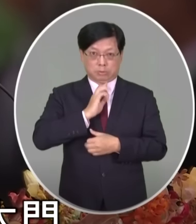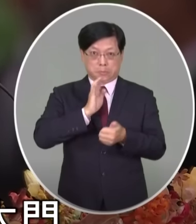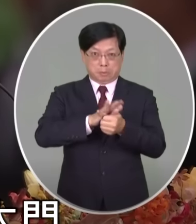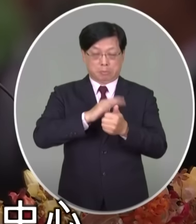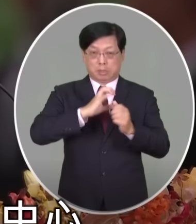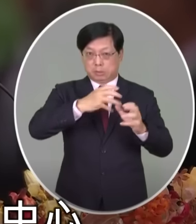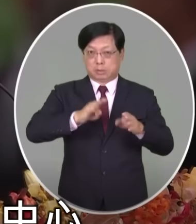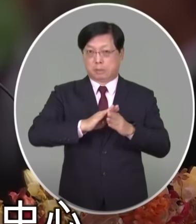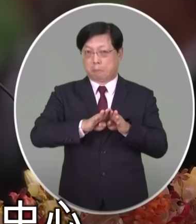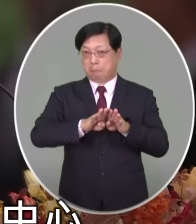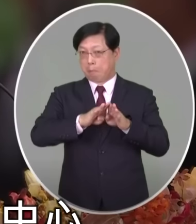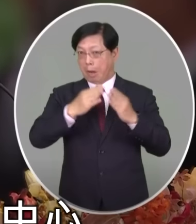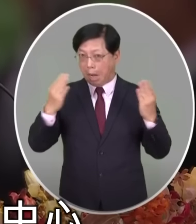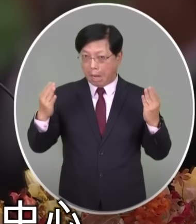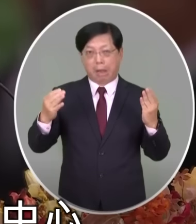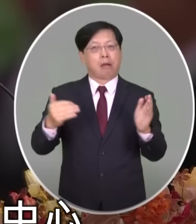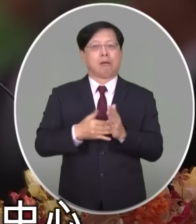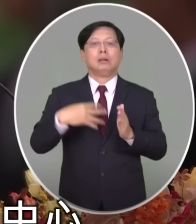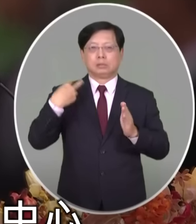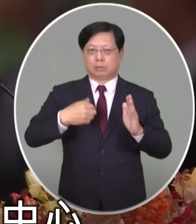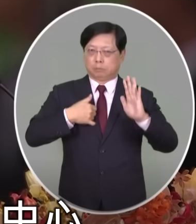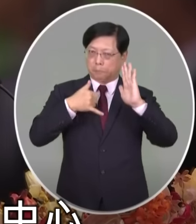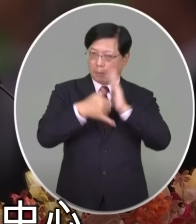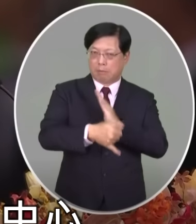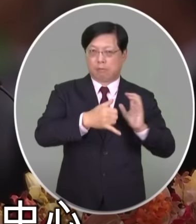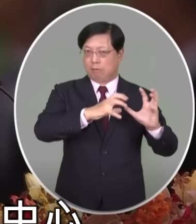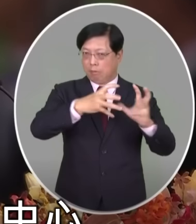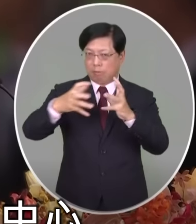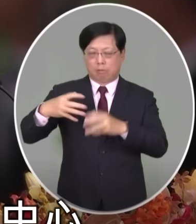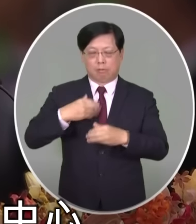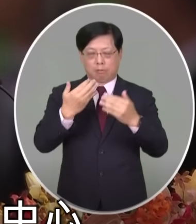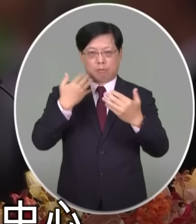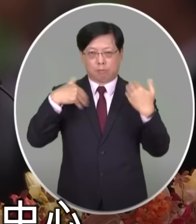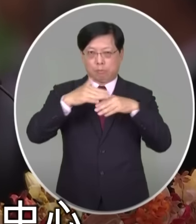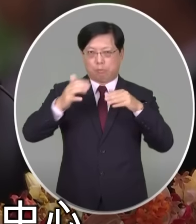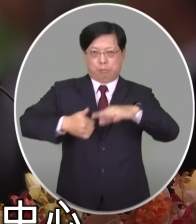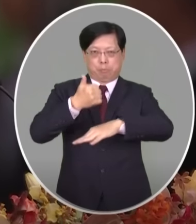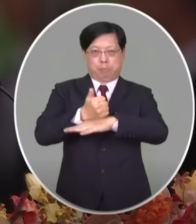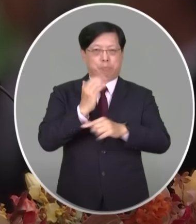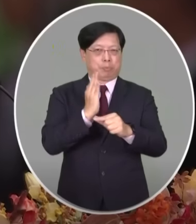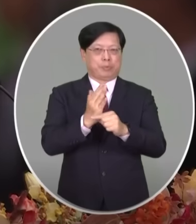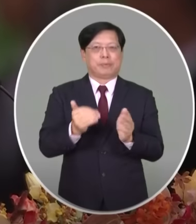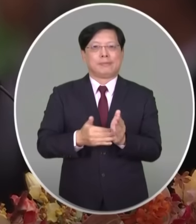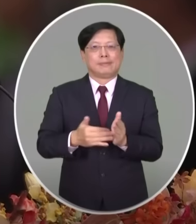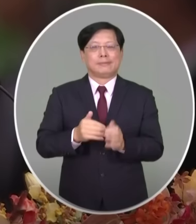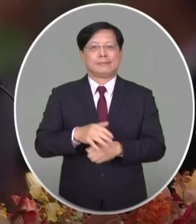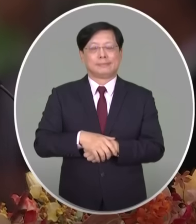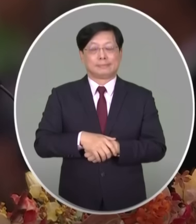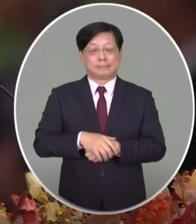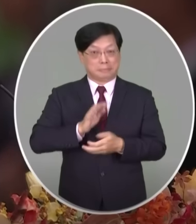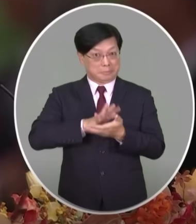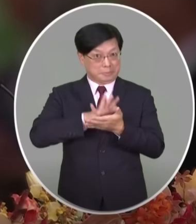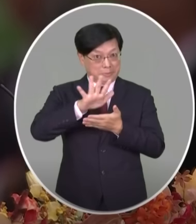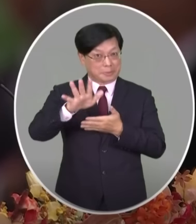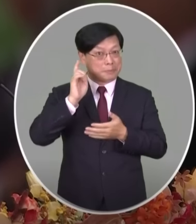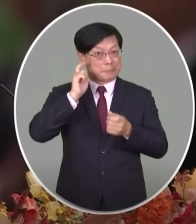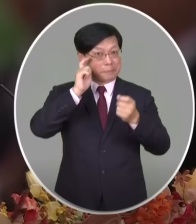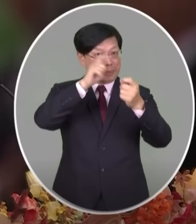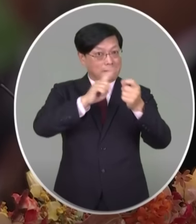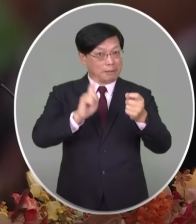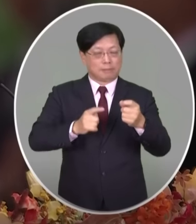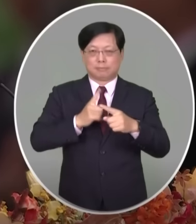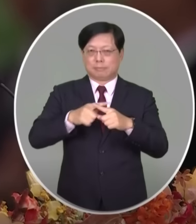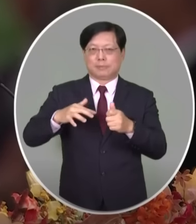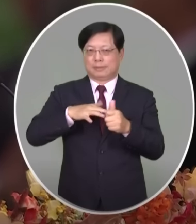大门，台湾已经走到世界舞台的中心。展望未来的世界，半导